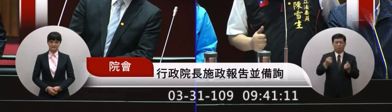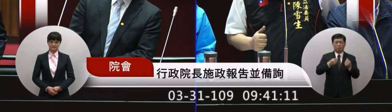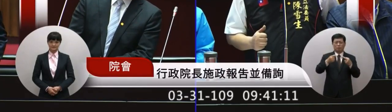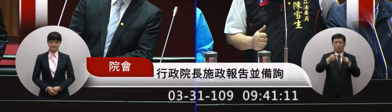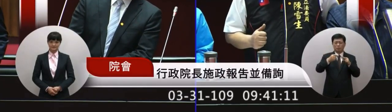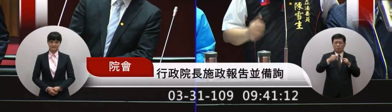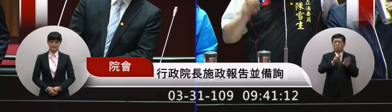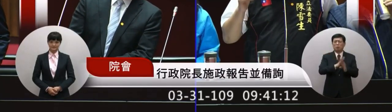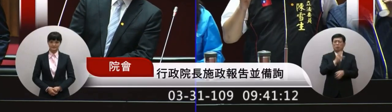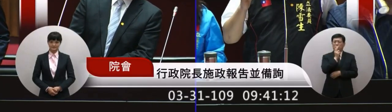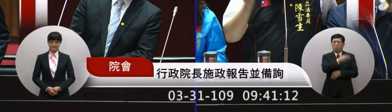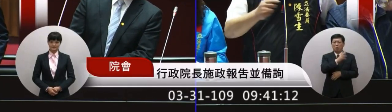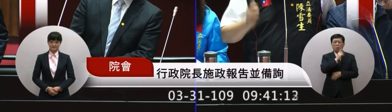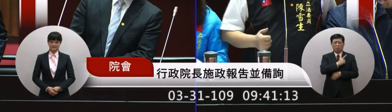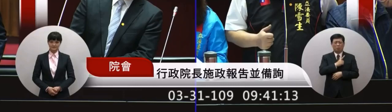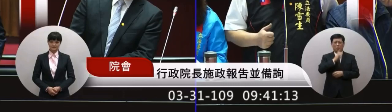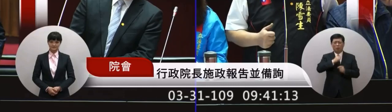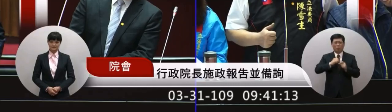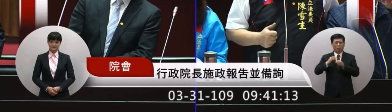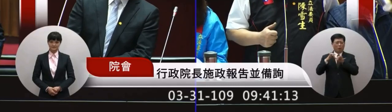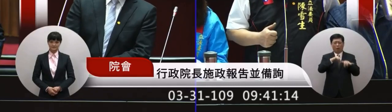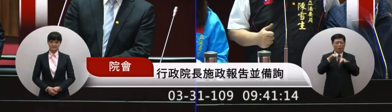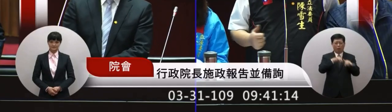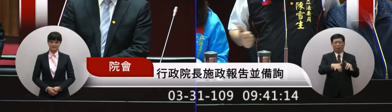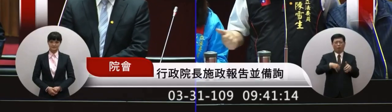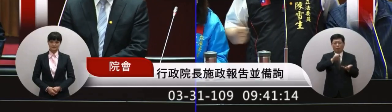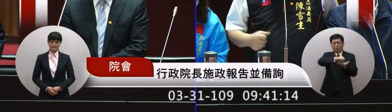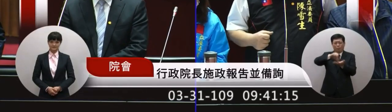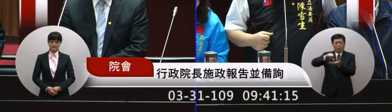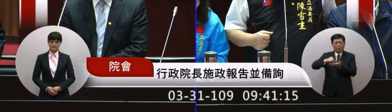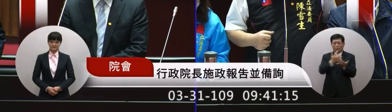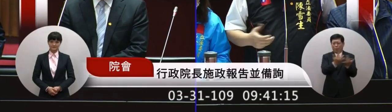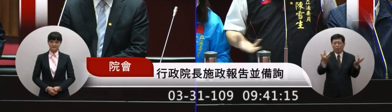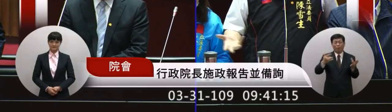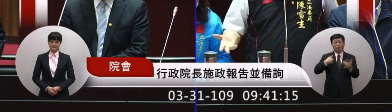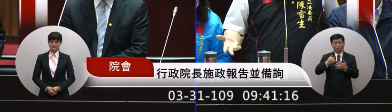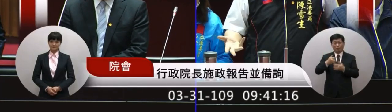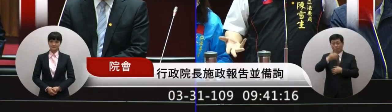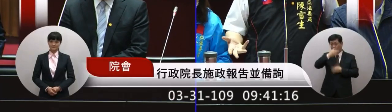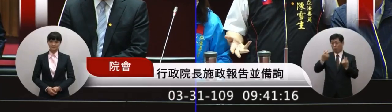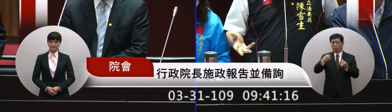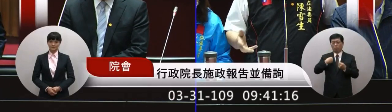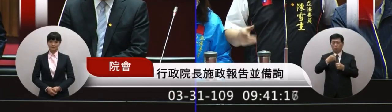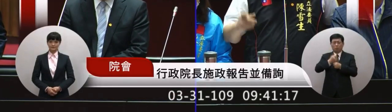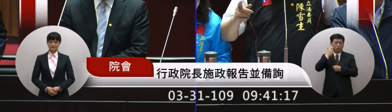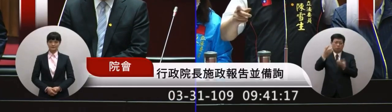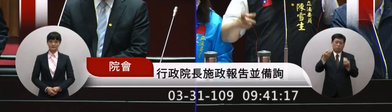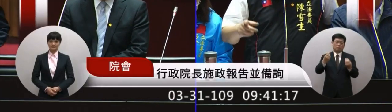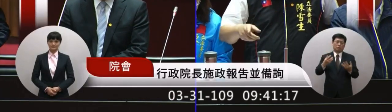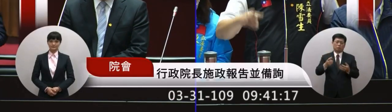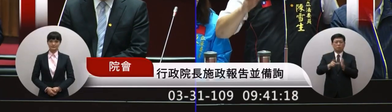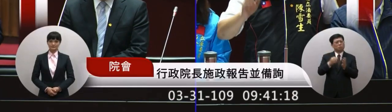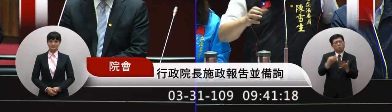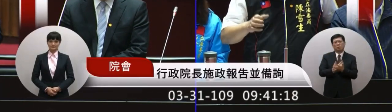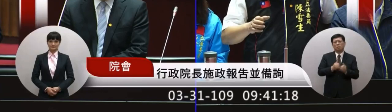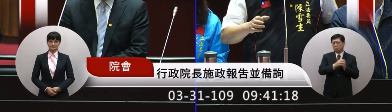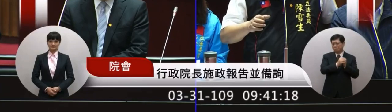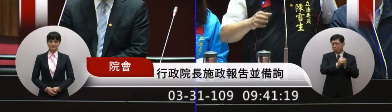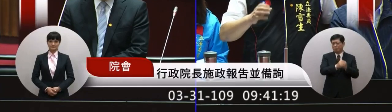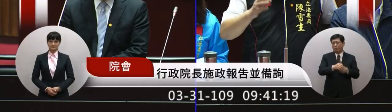派。造林大队到那边去种树啊，澎湖也是一样，马祖没有啊，好吧，因为时间的关系，我